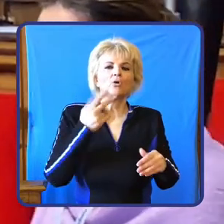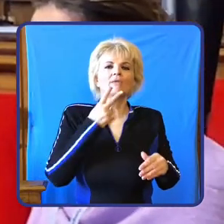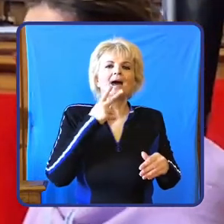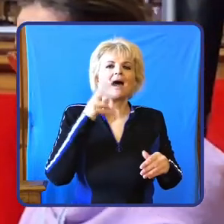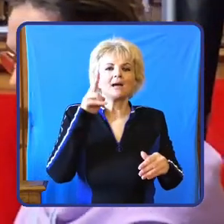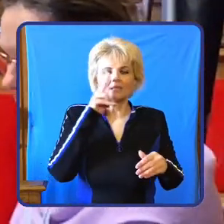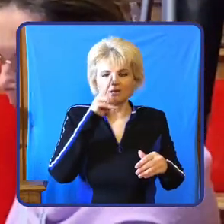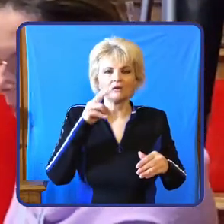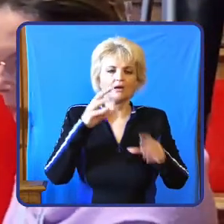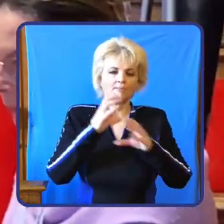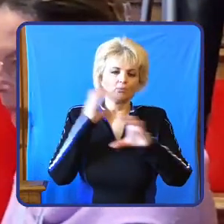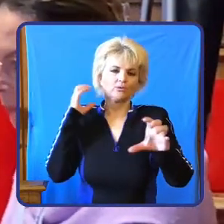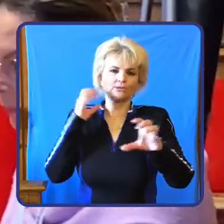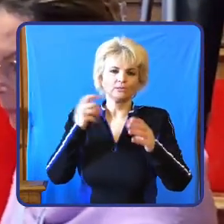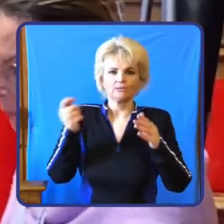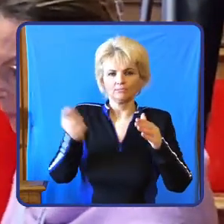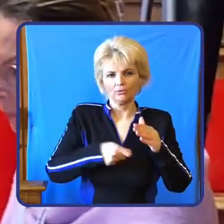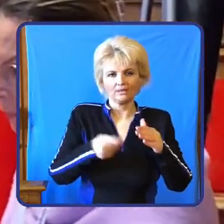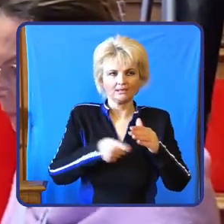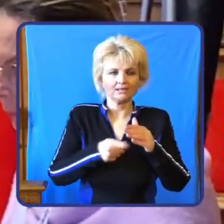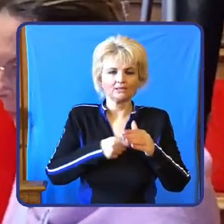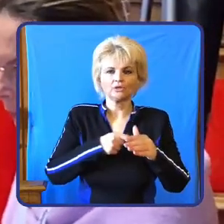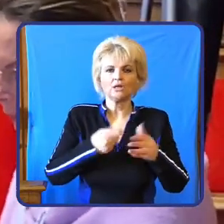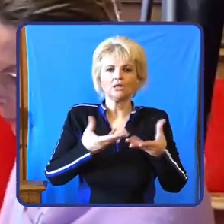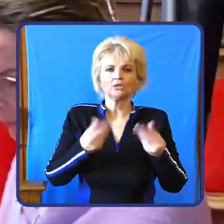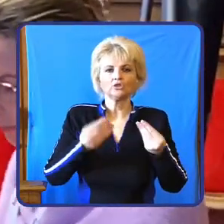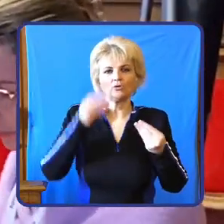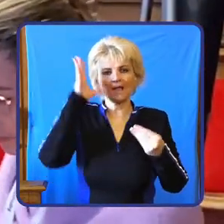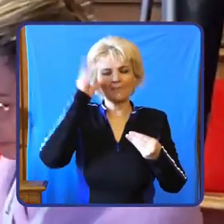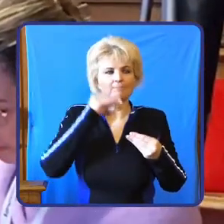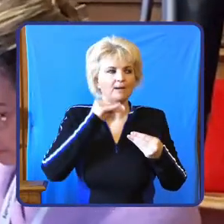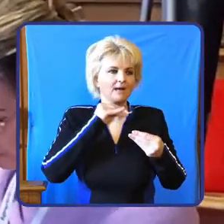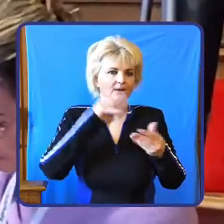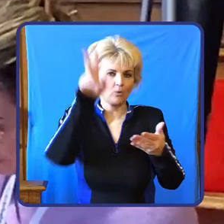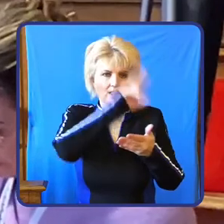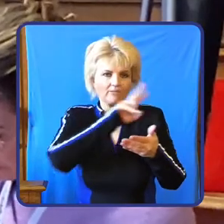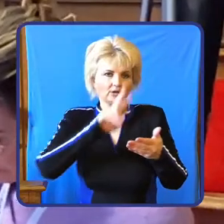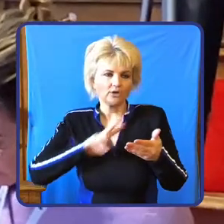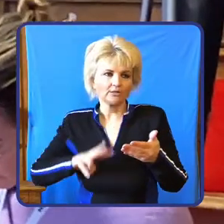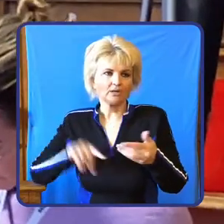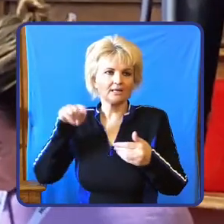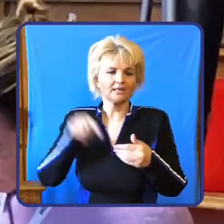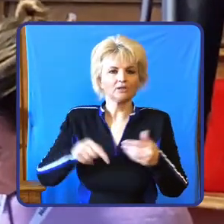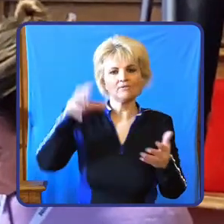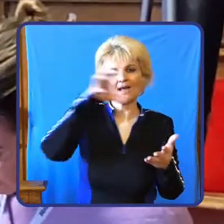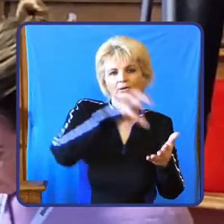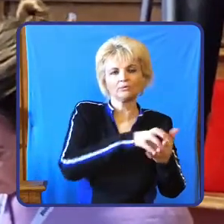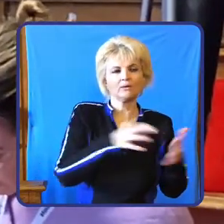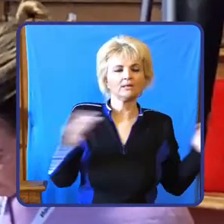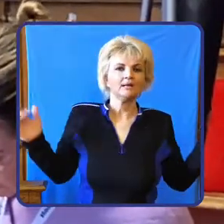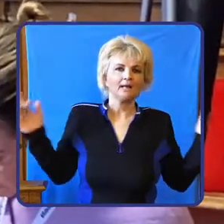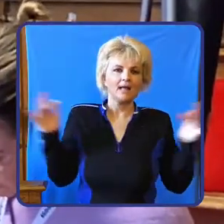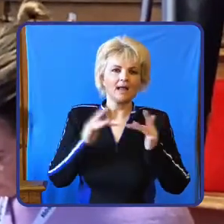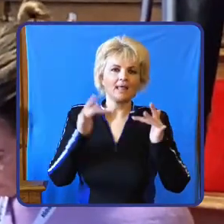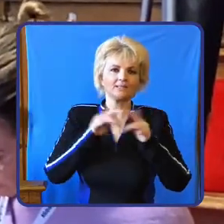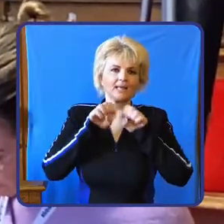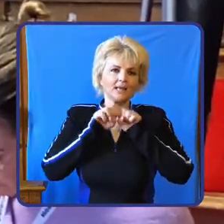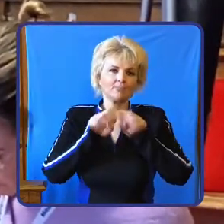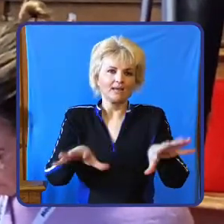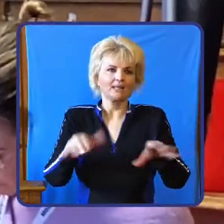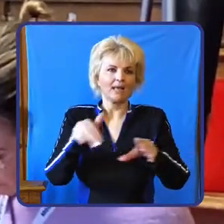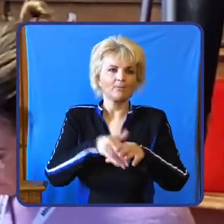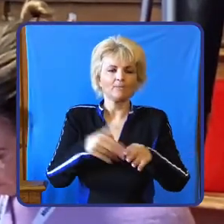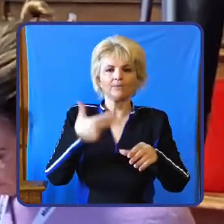bírság ügye. Itt azt hiszem sokan olvashatták, hát elsősorban a itt a városban ellenzékinek számító médiában,